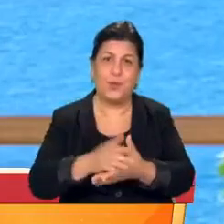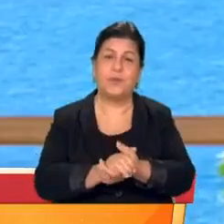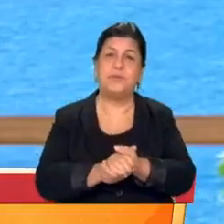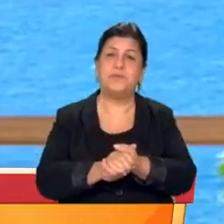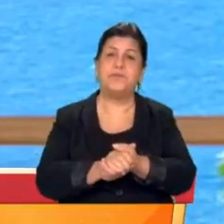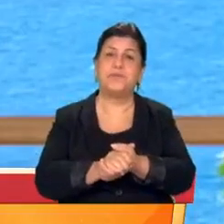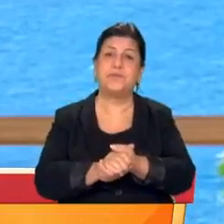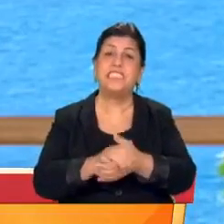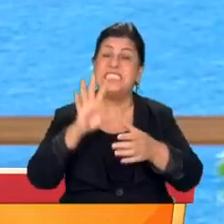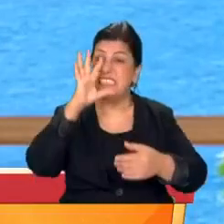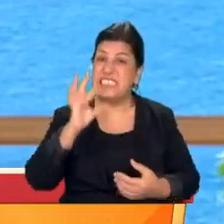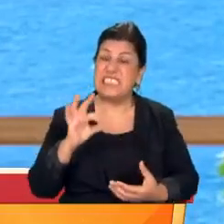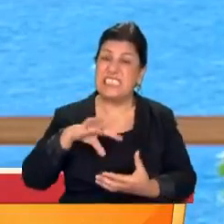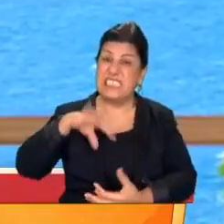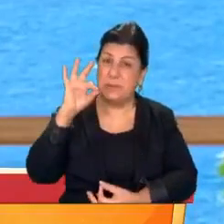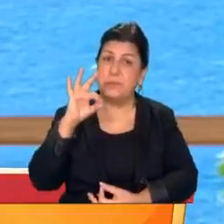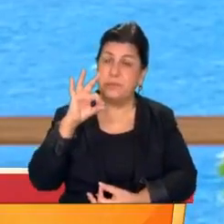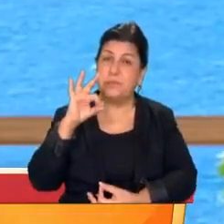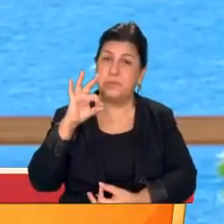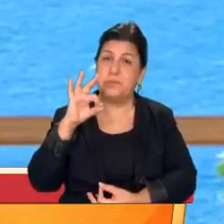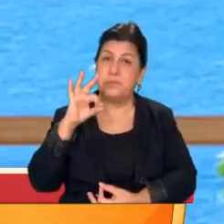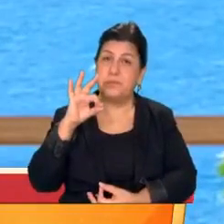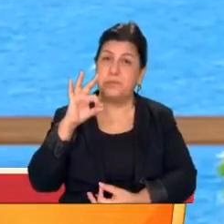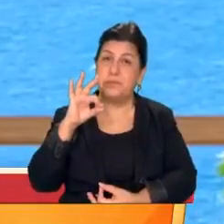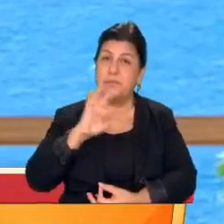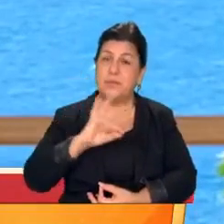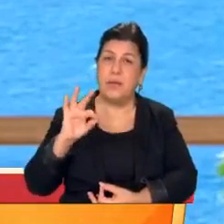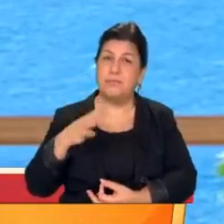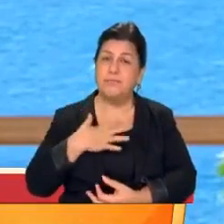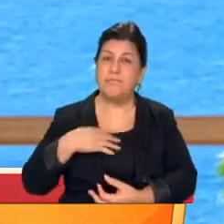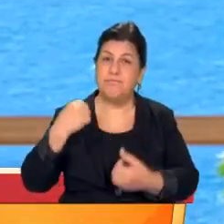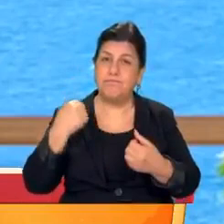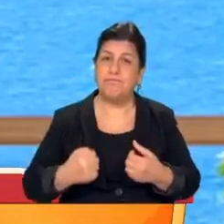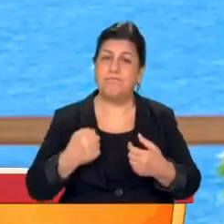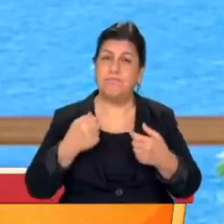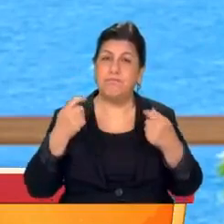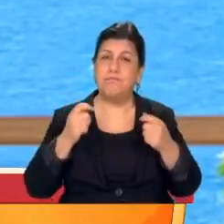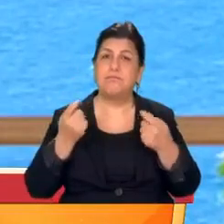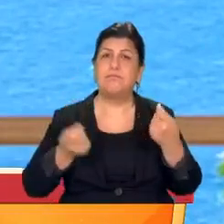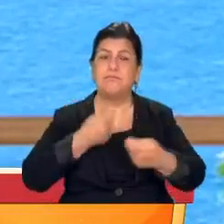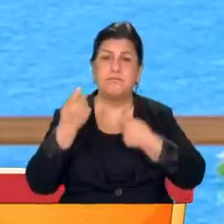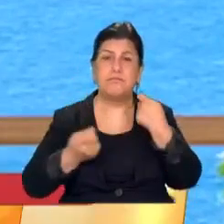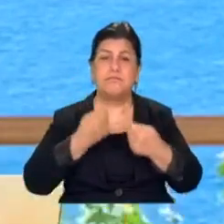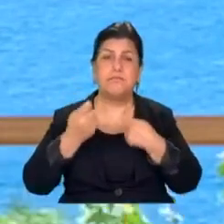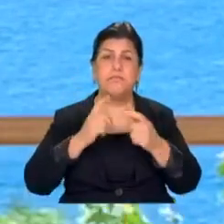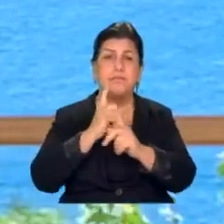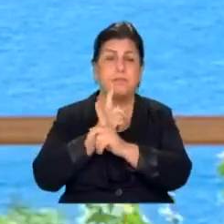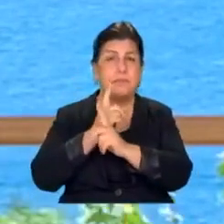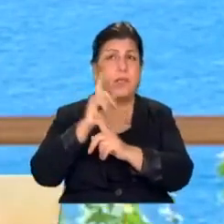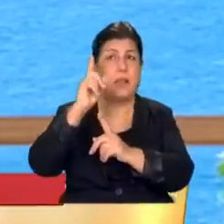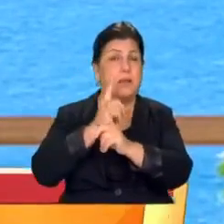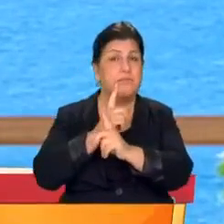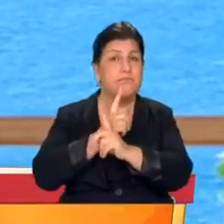Hidayet ederse kendine sizi işe hidâyete ermiş olur zaman bu kaynama yapıldı aleia kimde